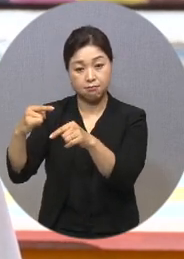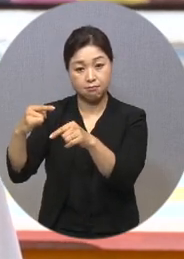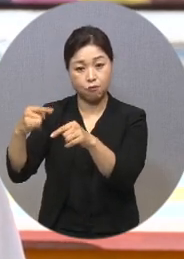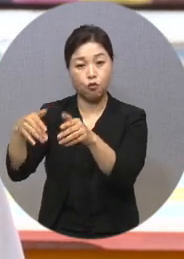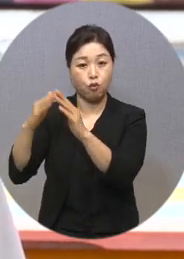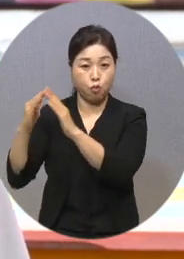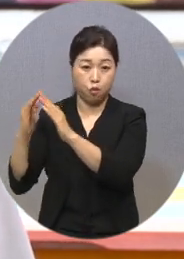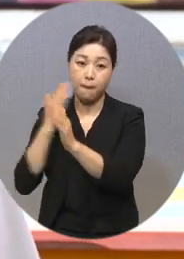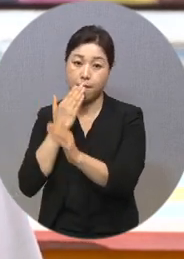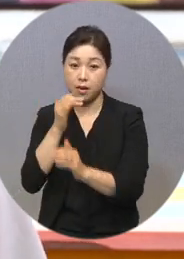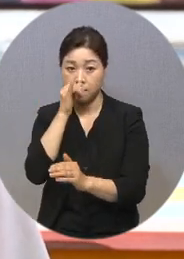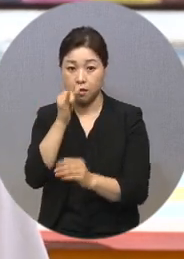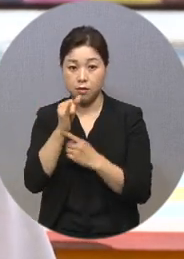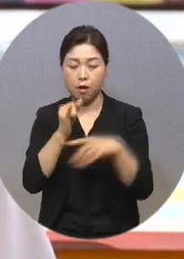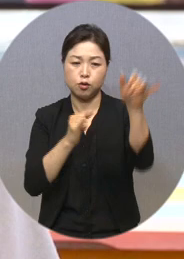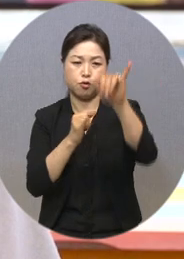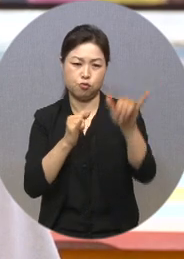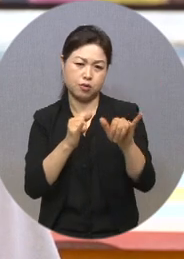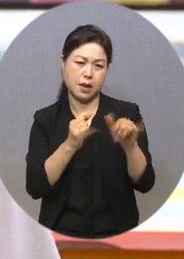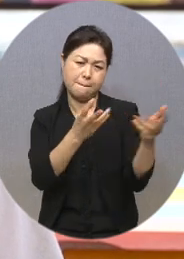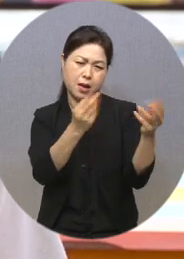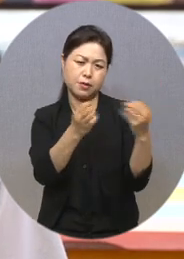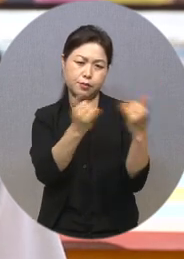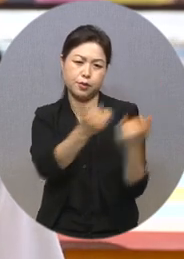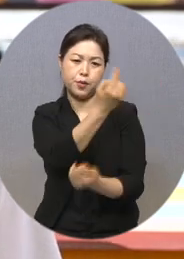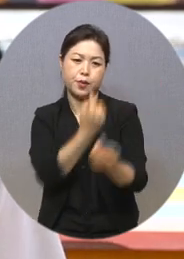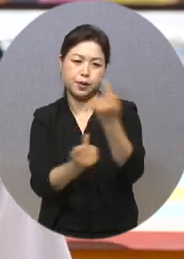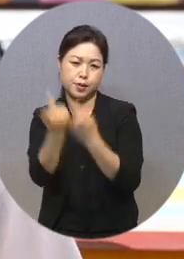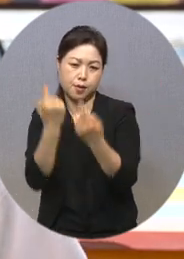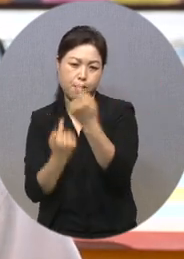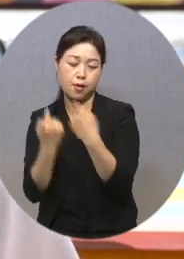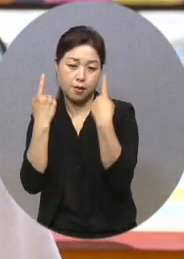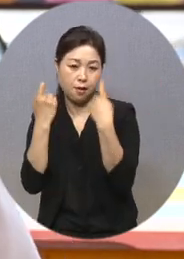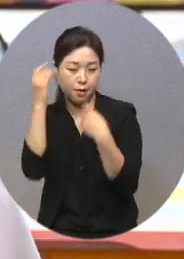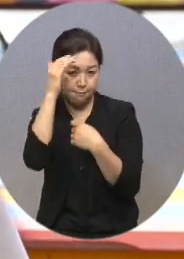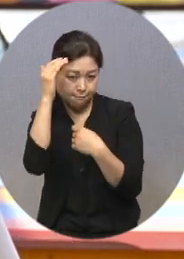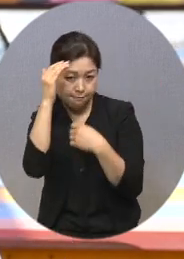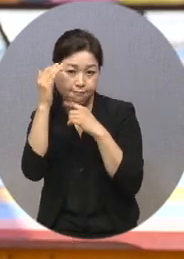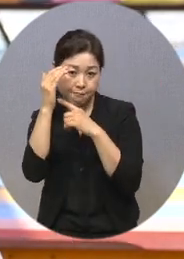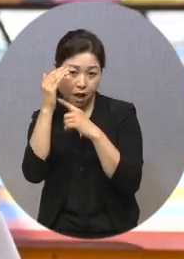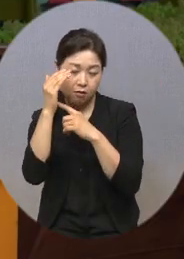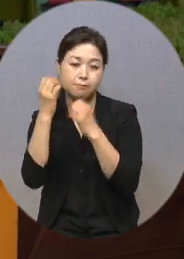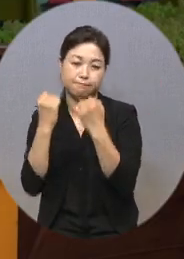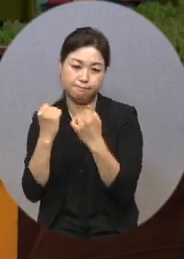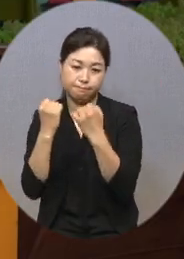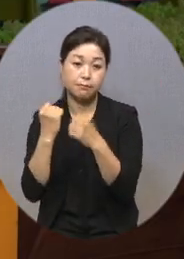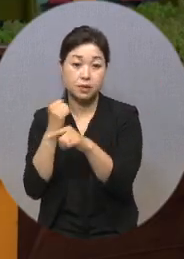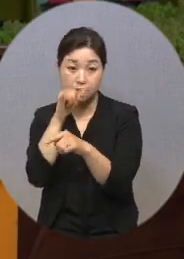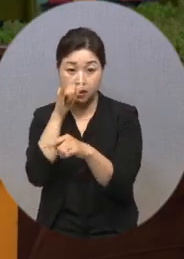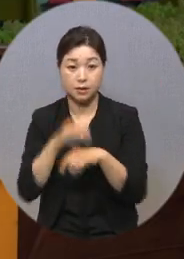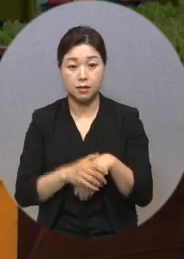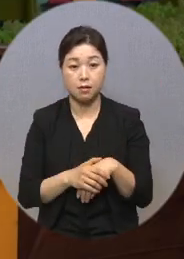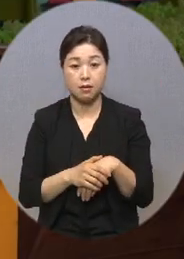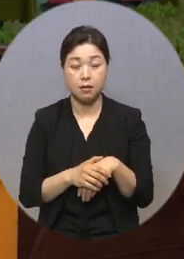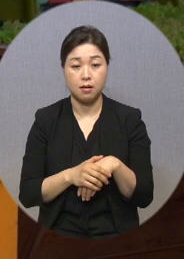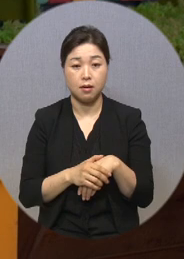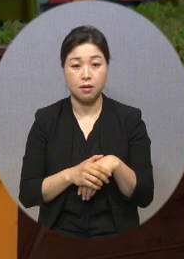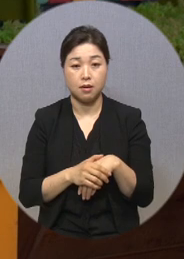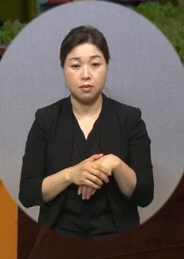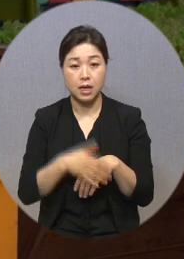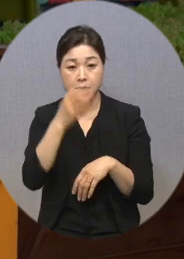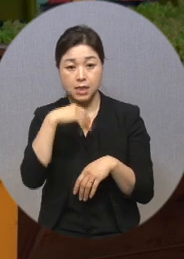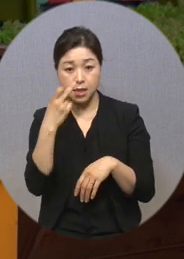되어서 전국 각지에서 많은 분들이 오셔서 0 을 즐기고 계시는 것도 제가 알고 있는데요 가까운 도시 편에서 보면